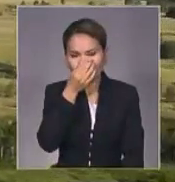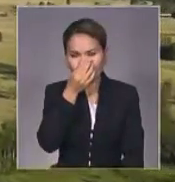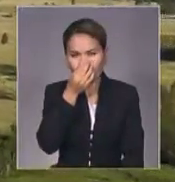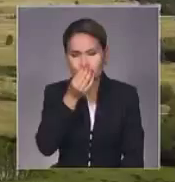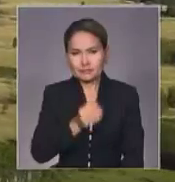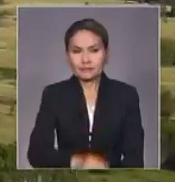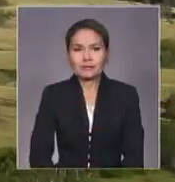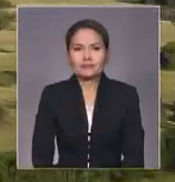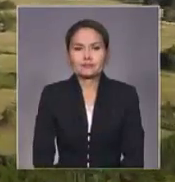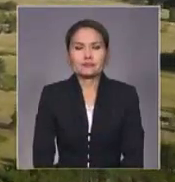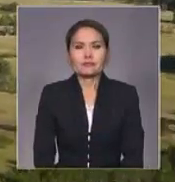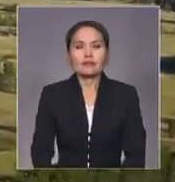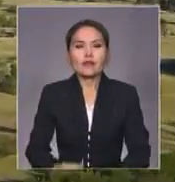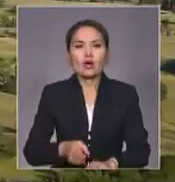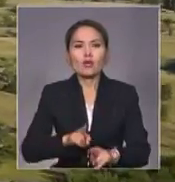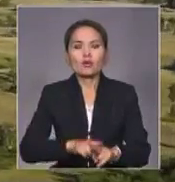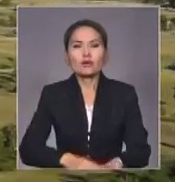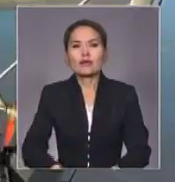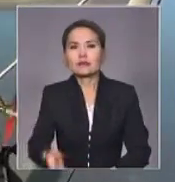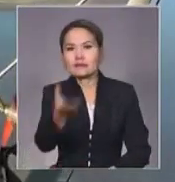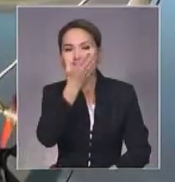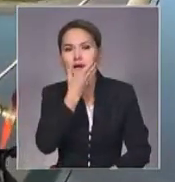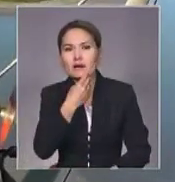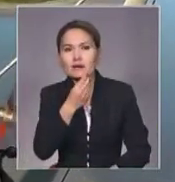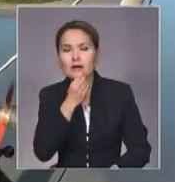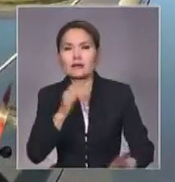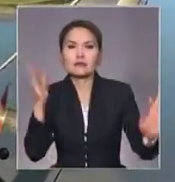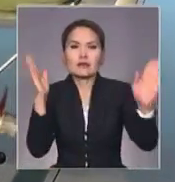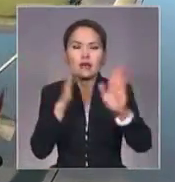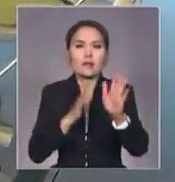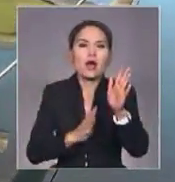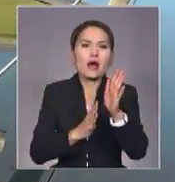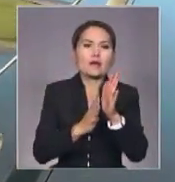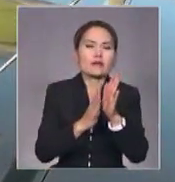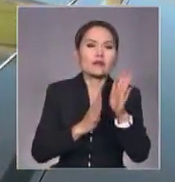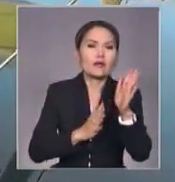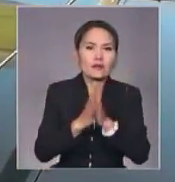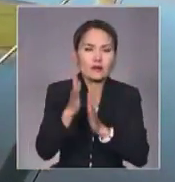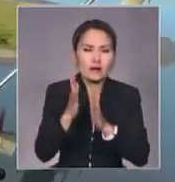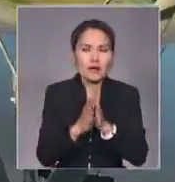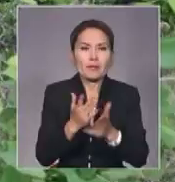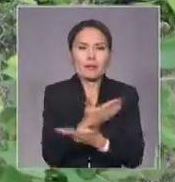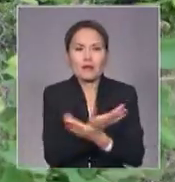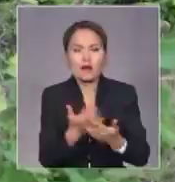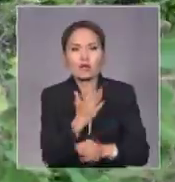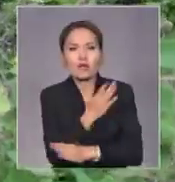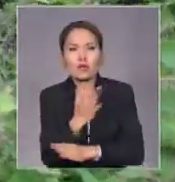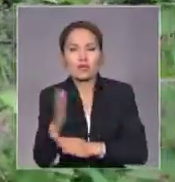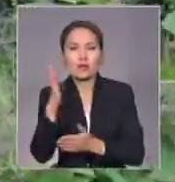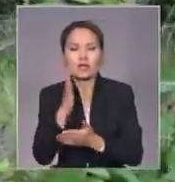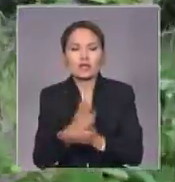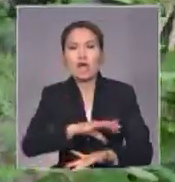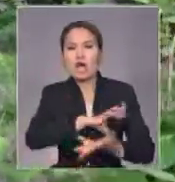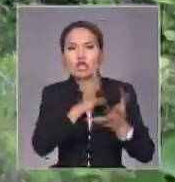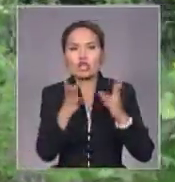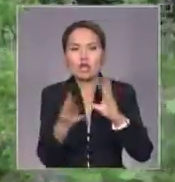Наурызым қорығы орманды, далалы, батпақты, құмды ландшафтардың үйлесім тапқан керемет бір үлгісі. Жалпы